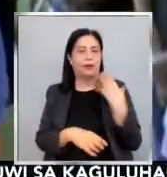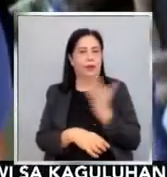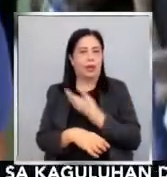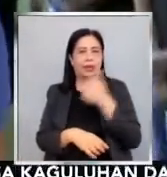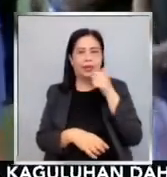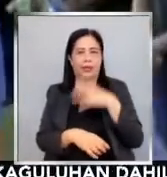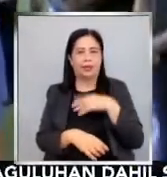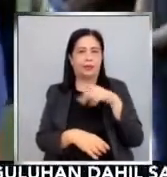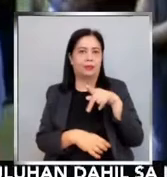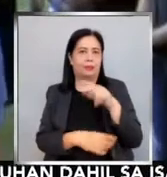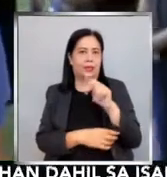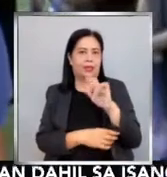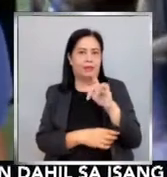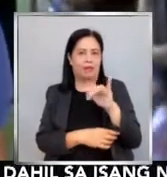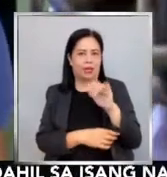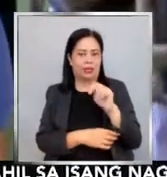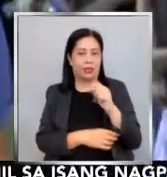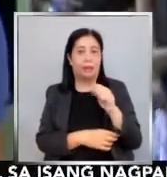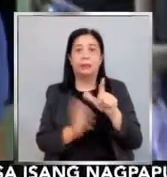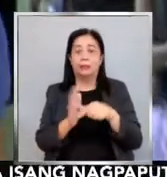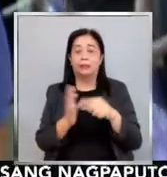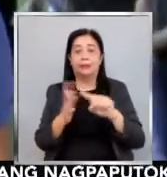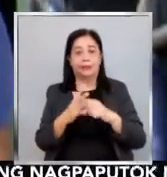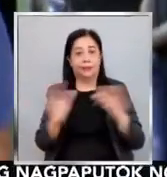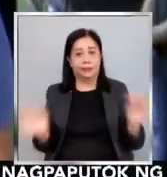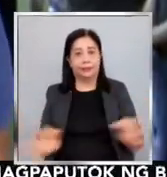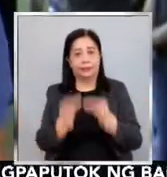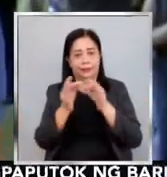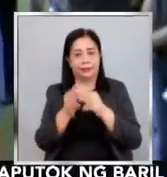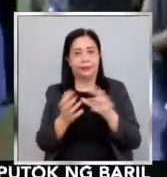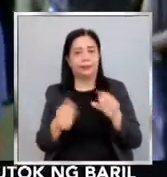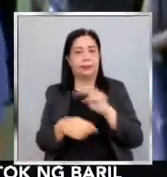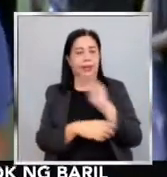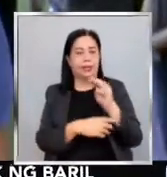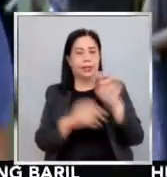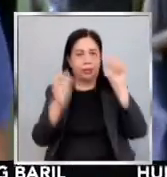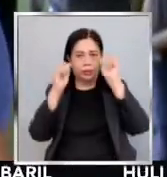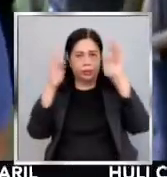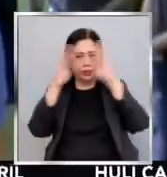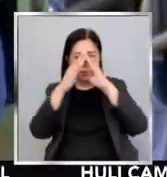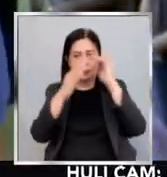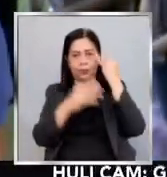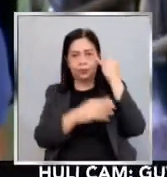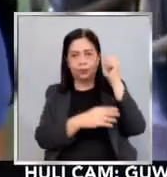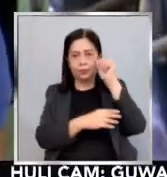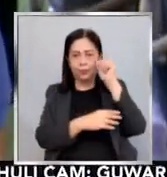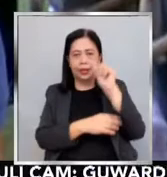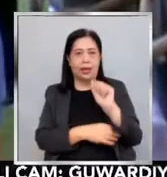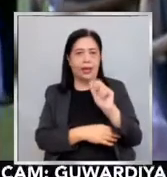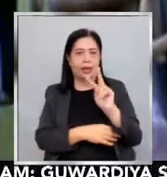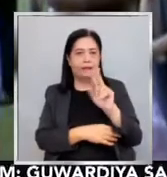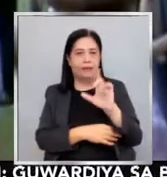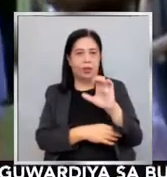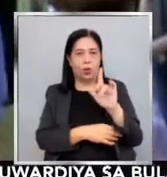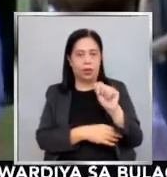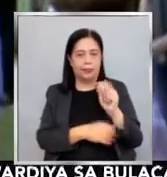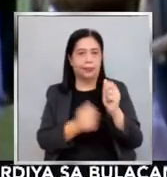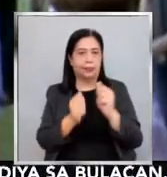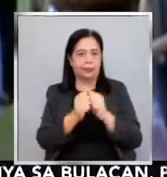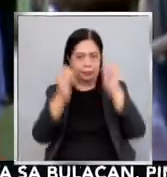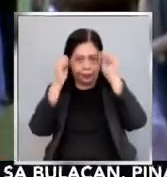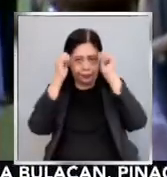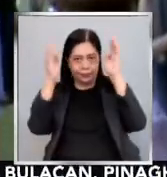inaasahan na rin na magsisimula ang misa sa pangungunan ni Manila Archbishop Jose Cardinal Advincula Jr. kasama na rin si Archbishop